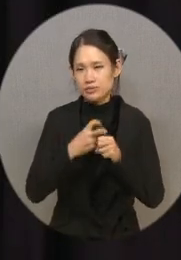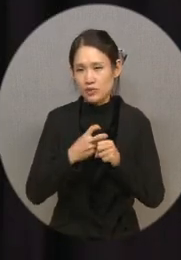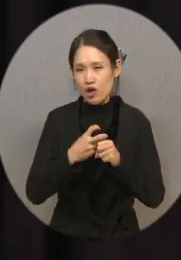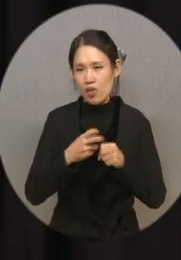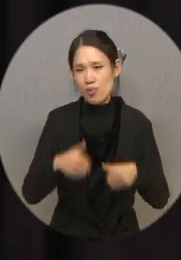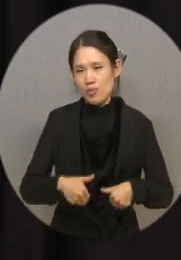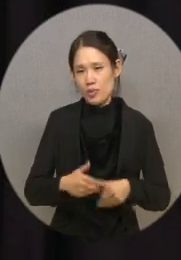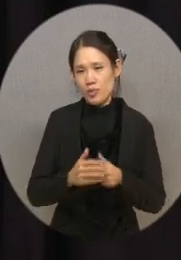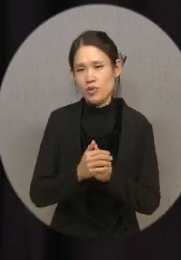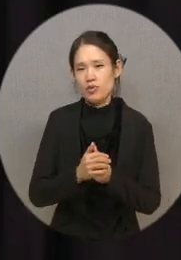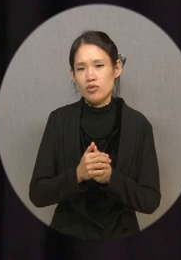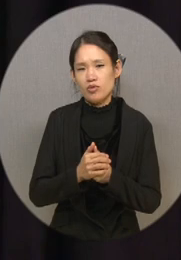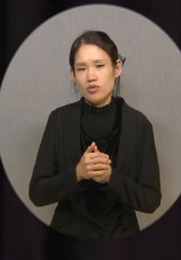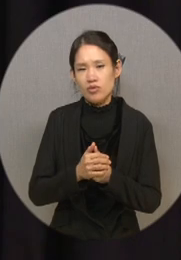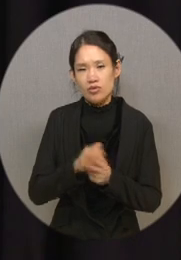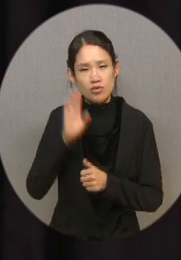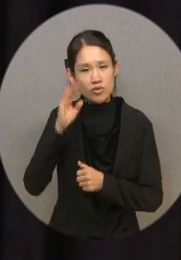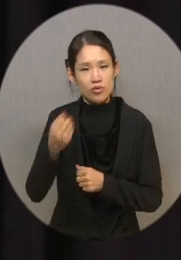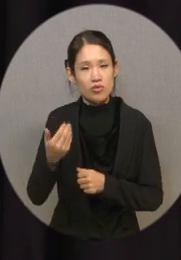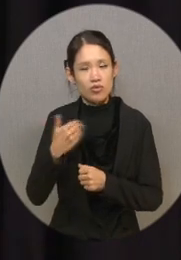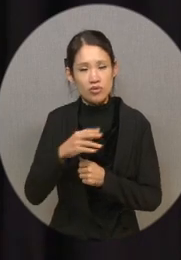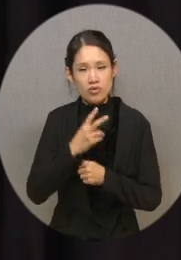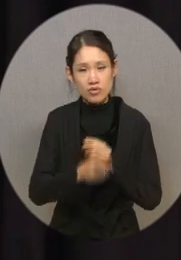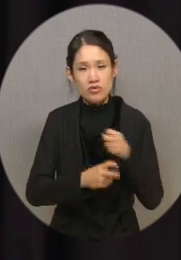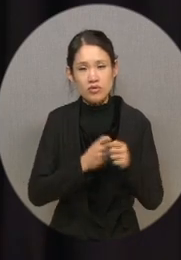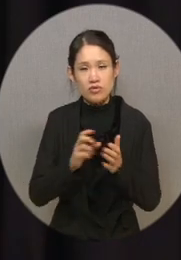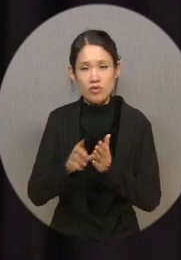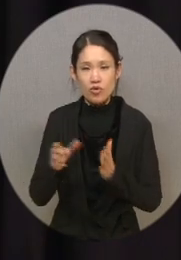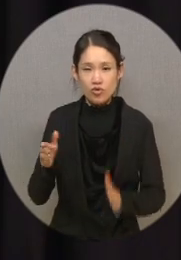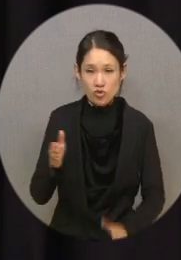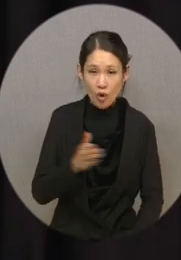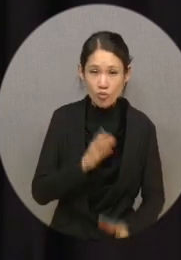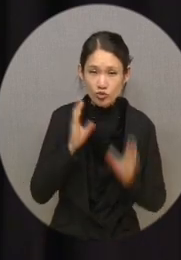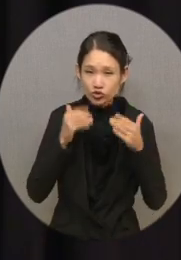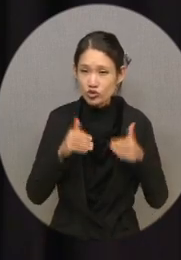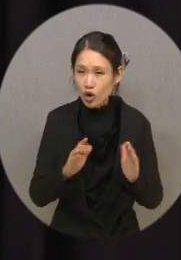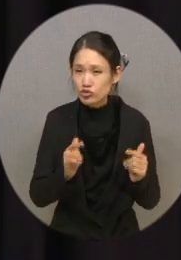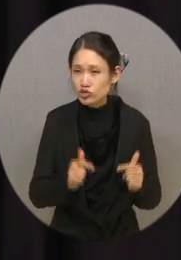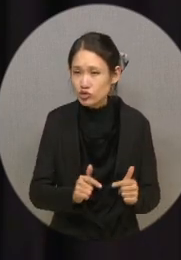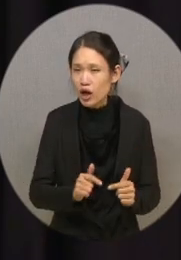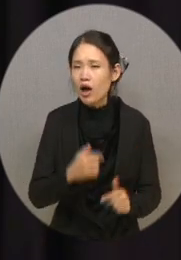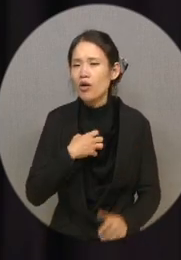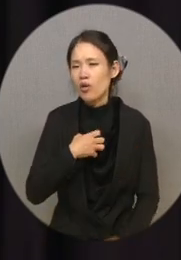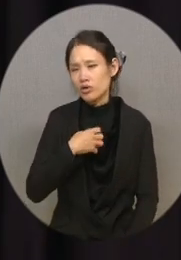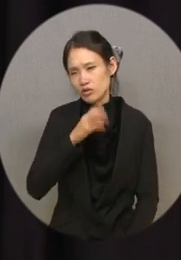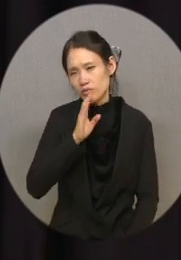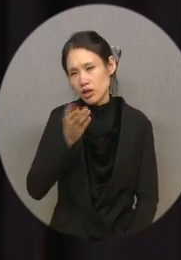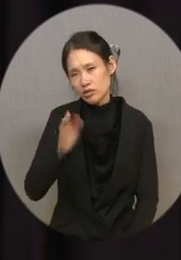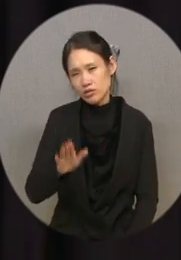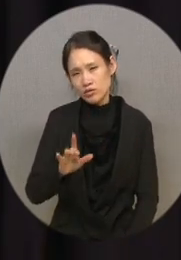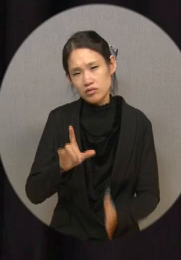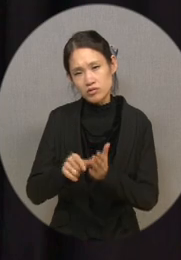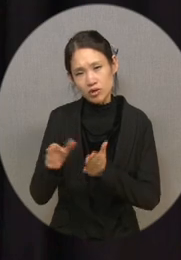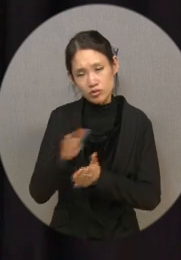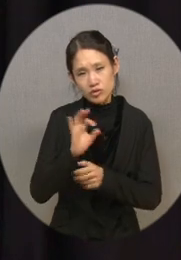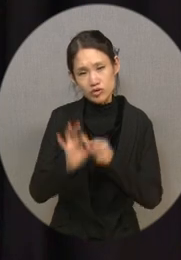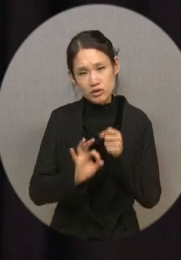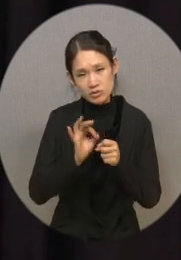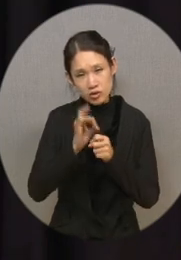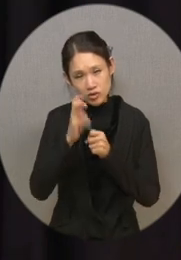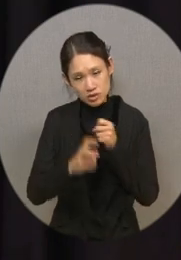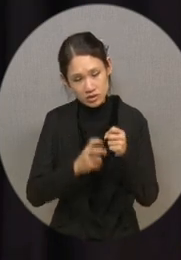지금 아까 했지만 20년 전부터 우리가 저출산 걱정한 건 사실인데 그때부터 우리가 10년,